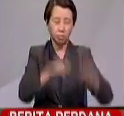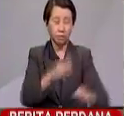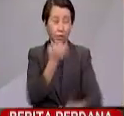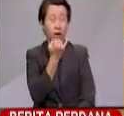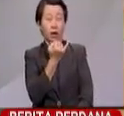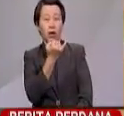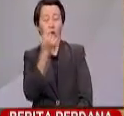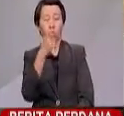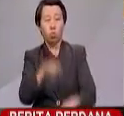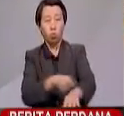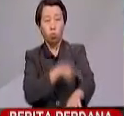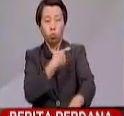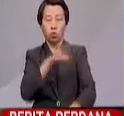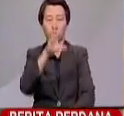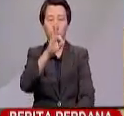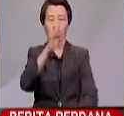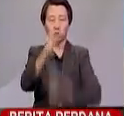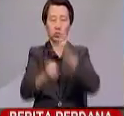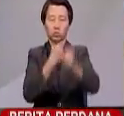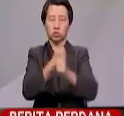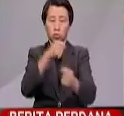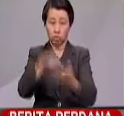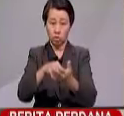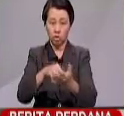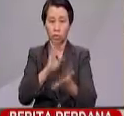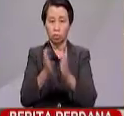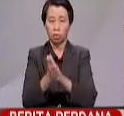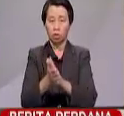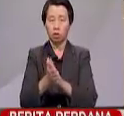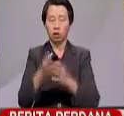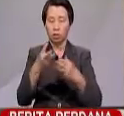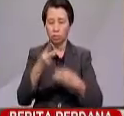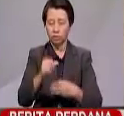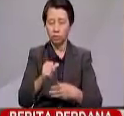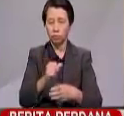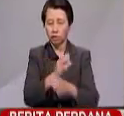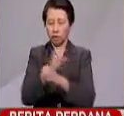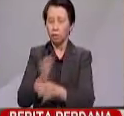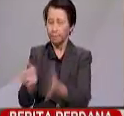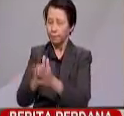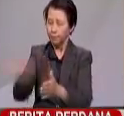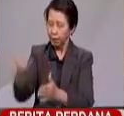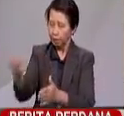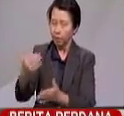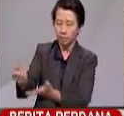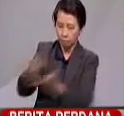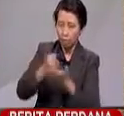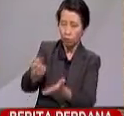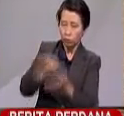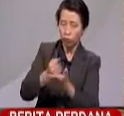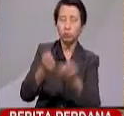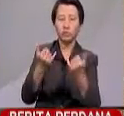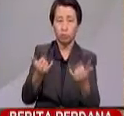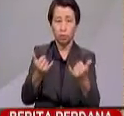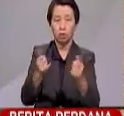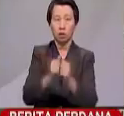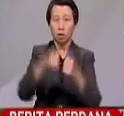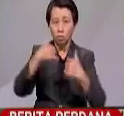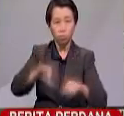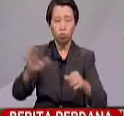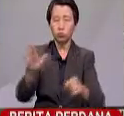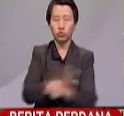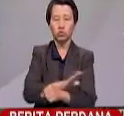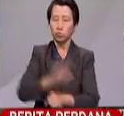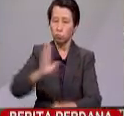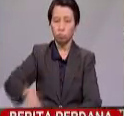terburuk sepanjang 9 tahun ini. Oleh itu, Syria Care menyeru orang ramai agar terus menyalurkan bantuan yang setakat ini masih belum